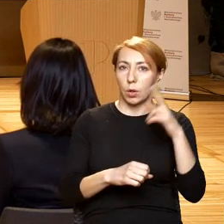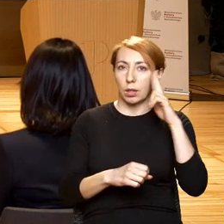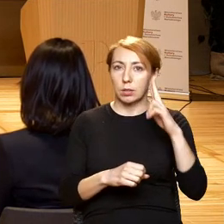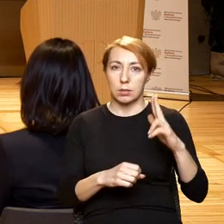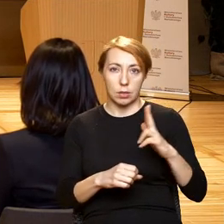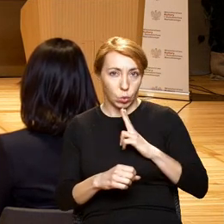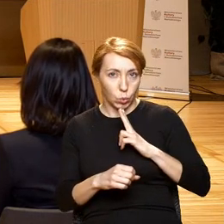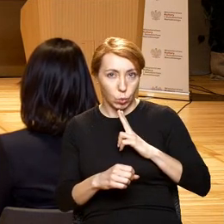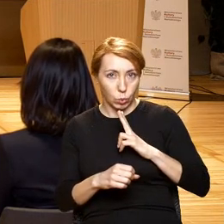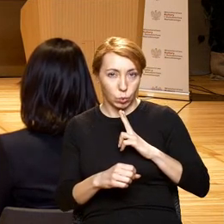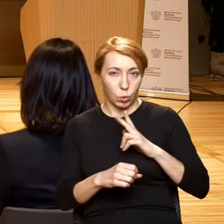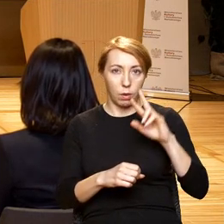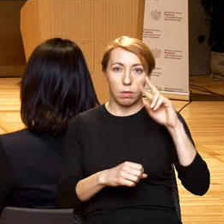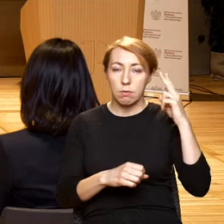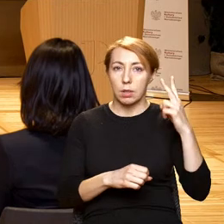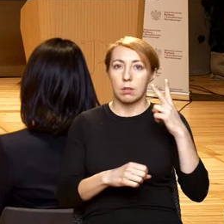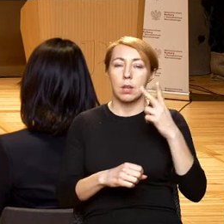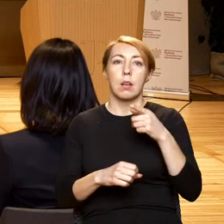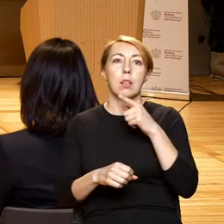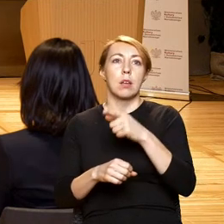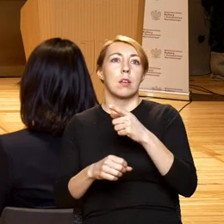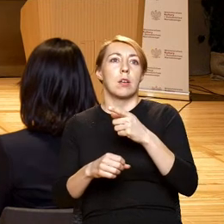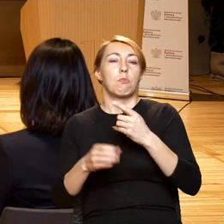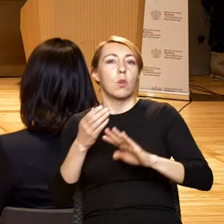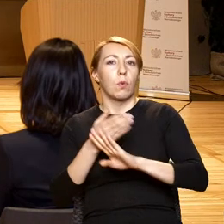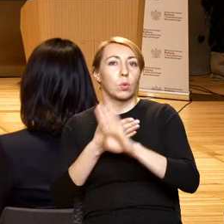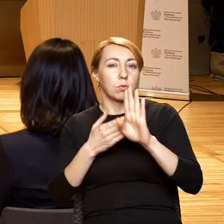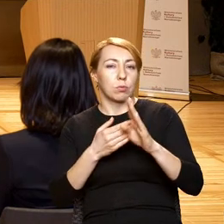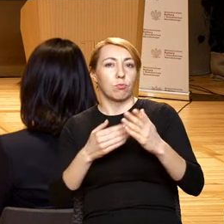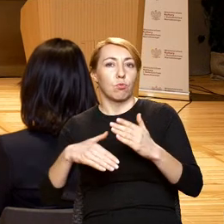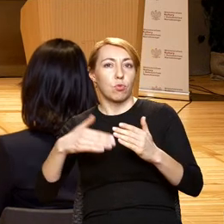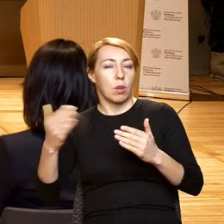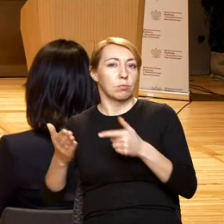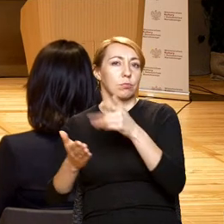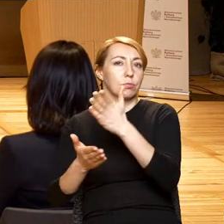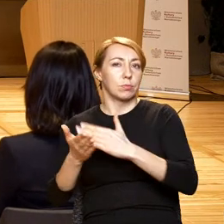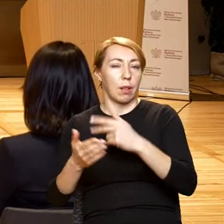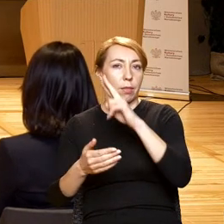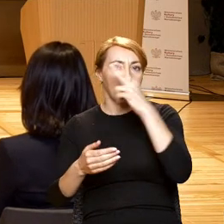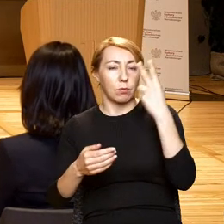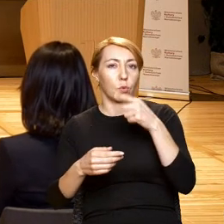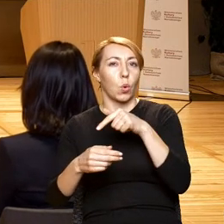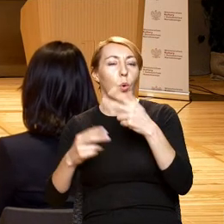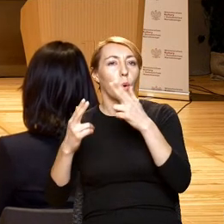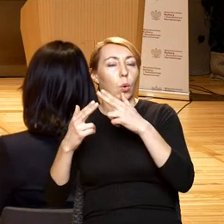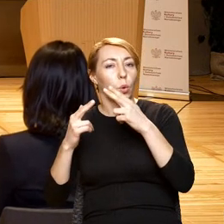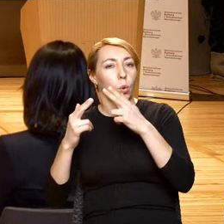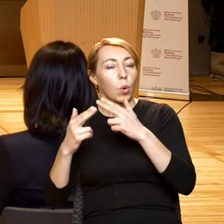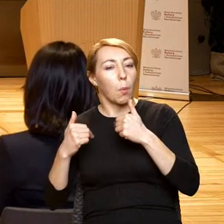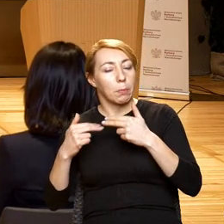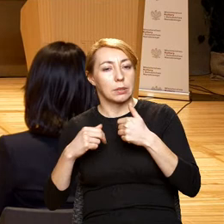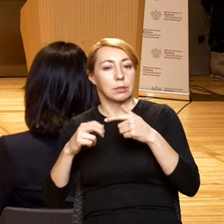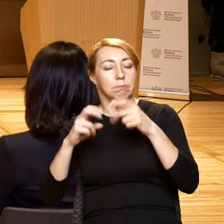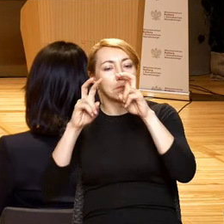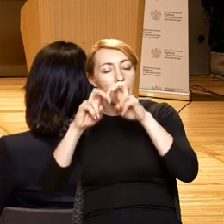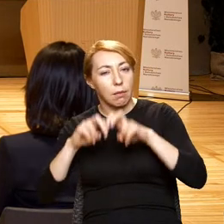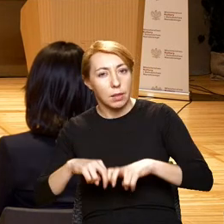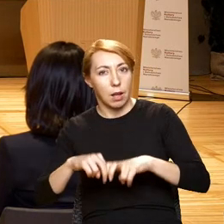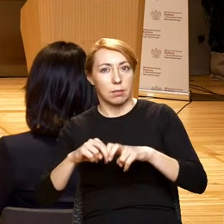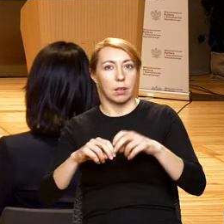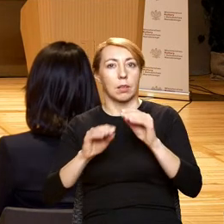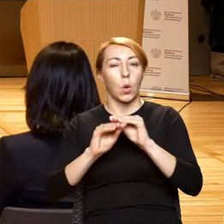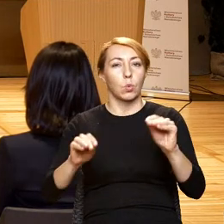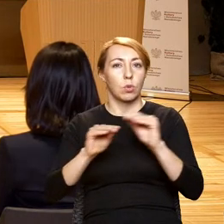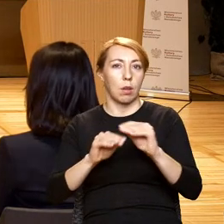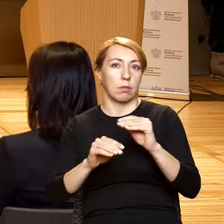wykładowca uniwersytecki, przewodniczący strony litewskiej w Polsko-Litewskiej Dwustronnej Komisji do Badania Problemów Nauczania Historii i